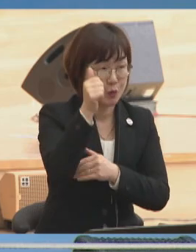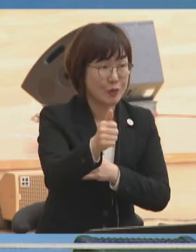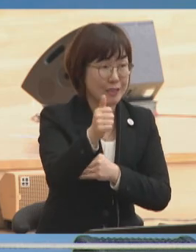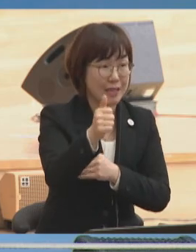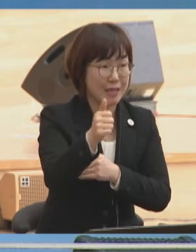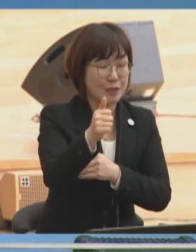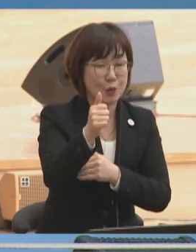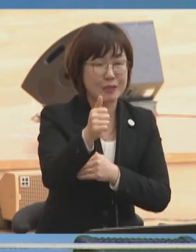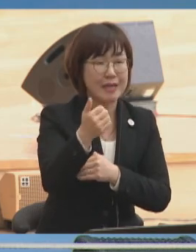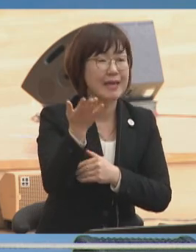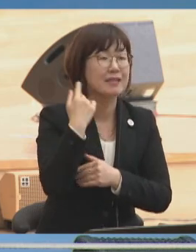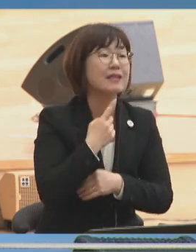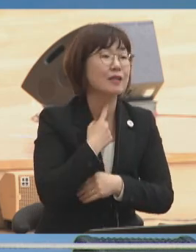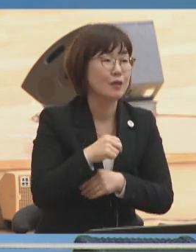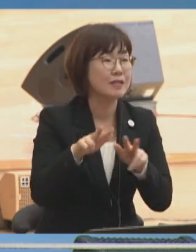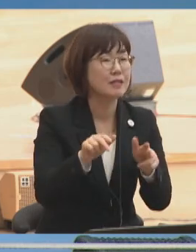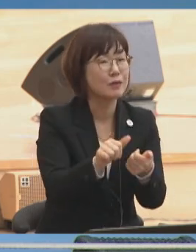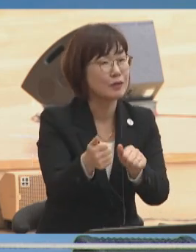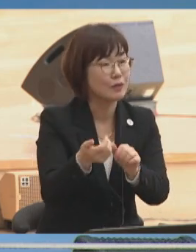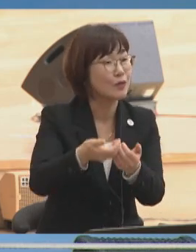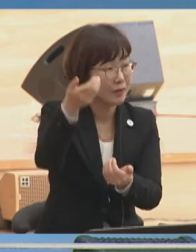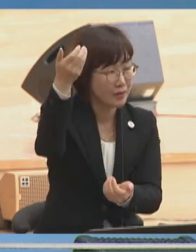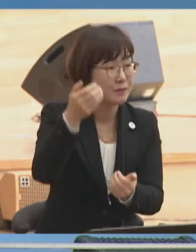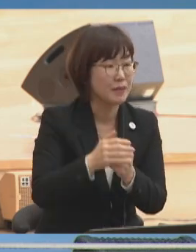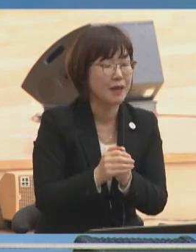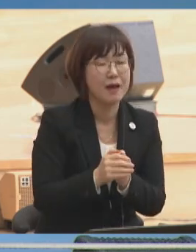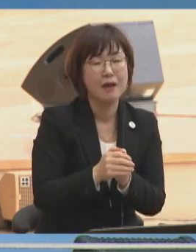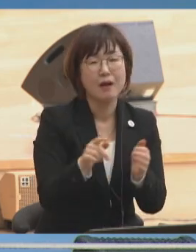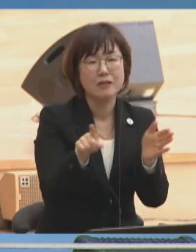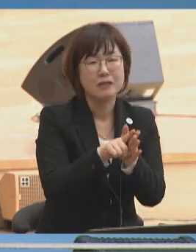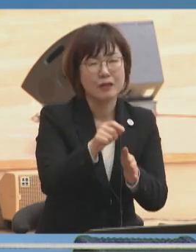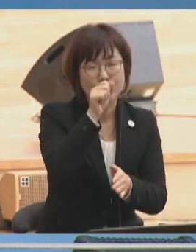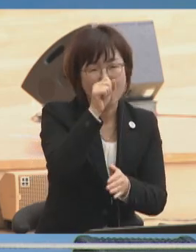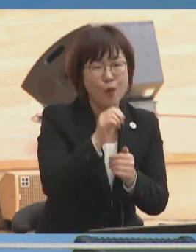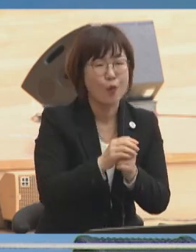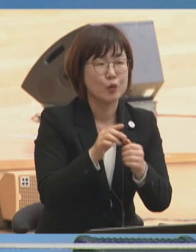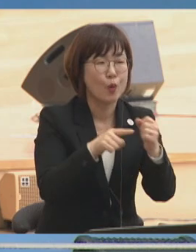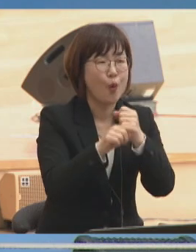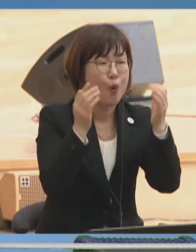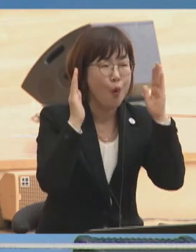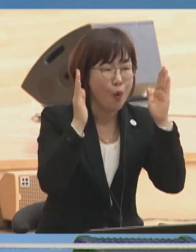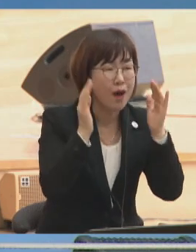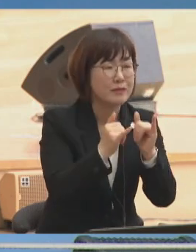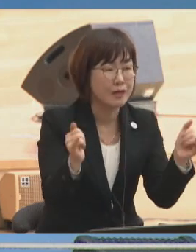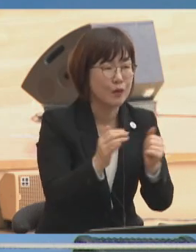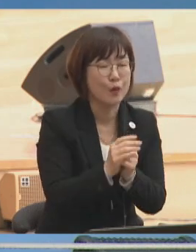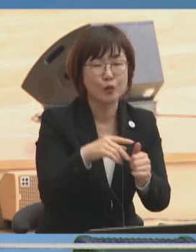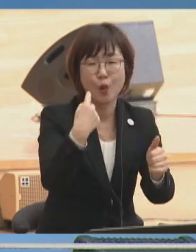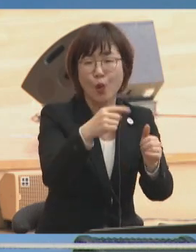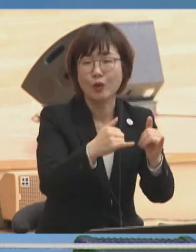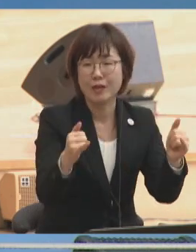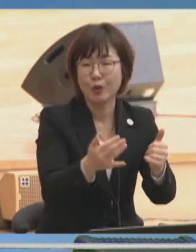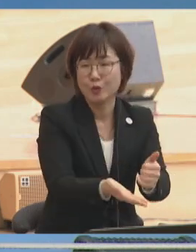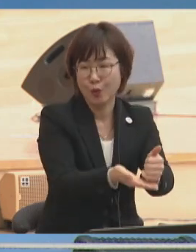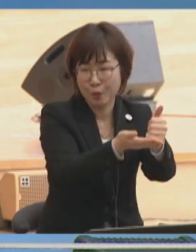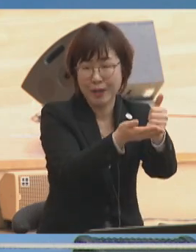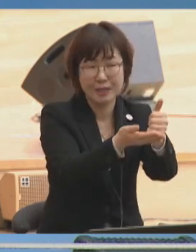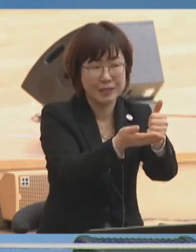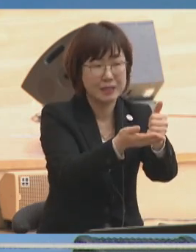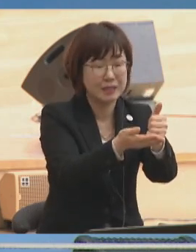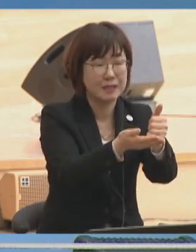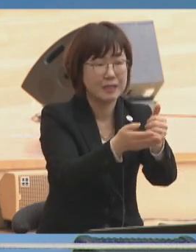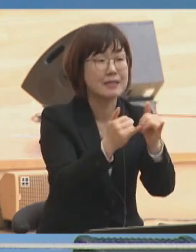한동대 총장님이셨죠. 좋은 신앙인이었고 과학자였고 교육자였고 정말 존경받는 그런